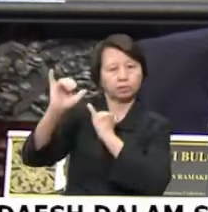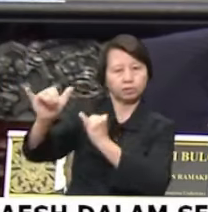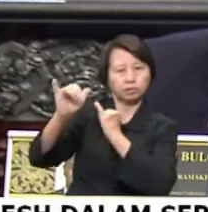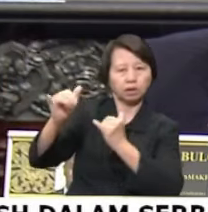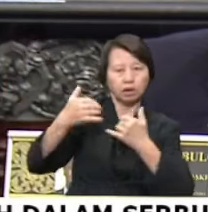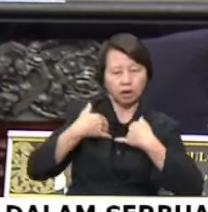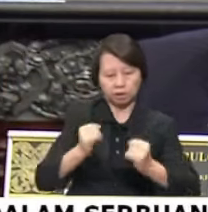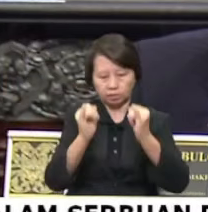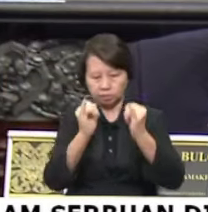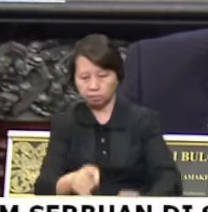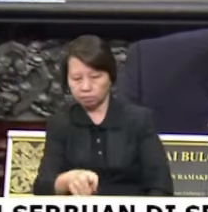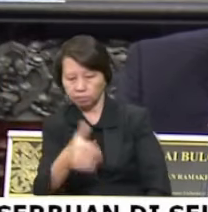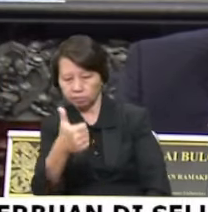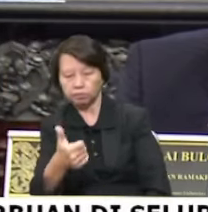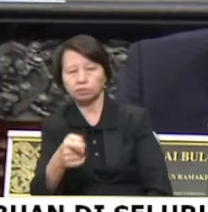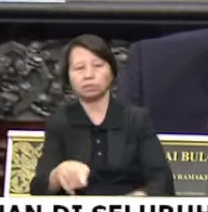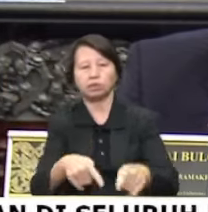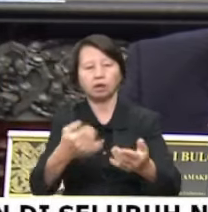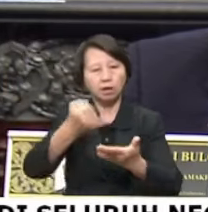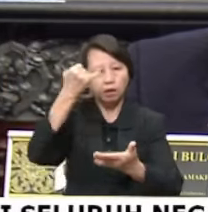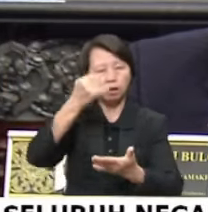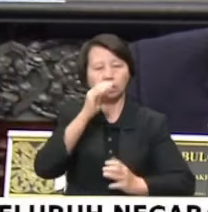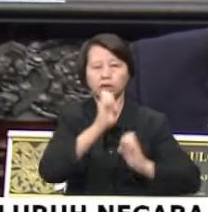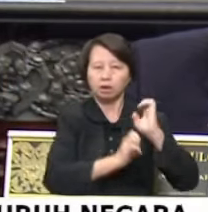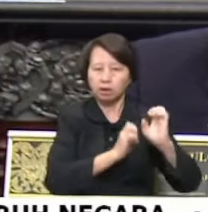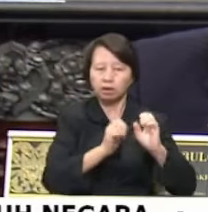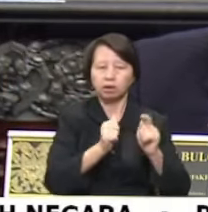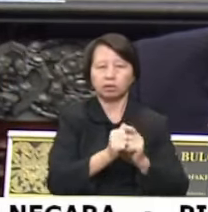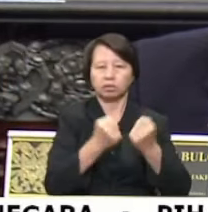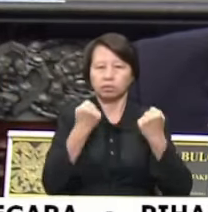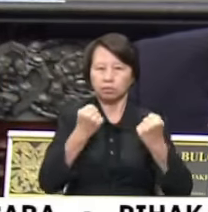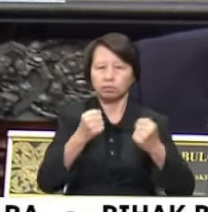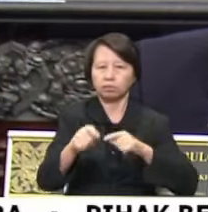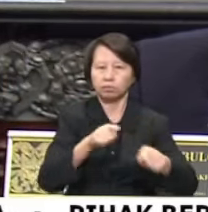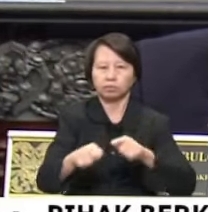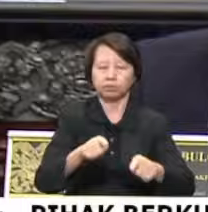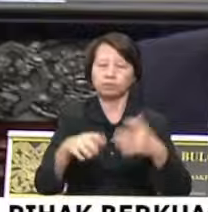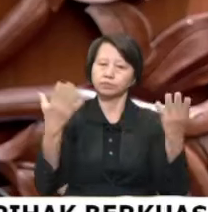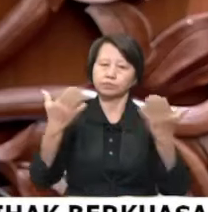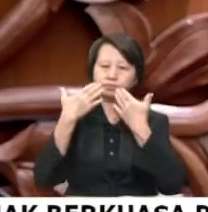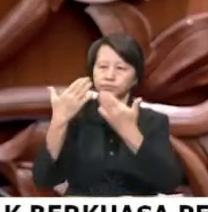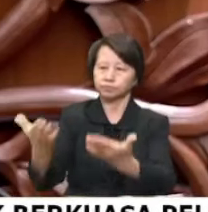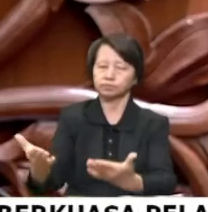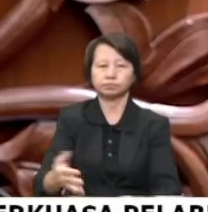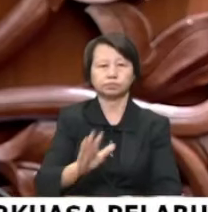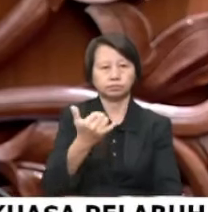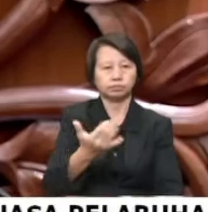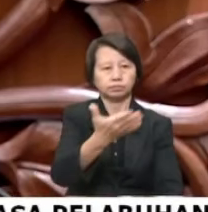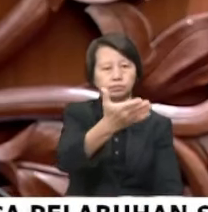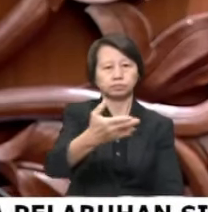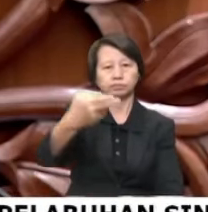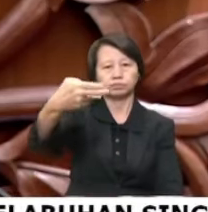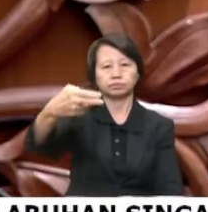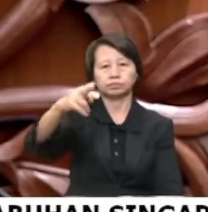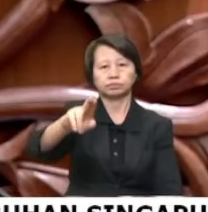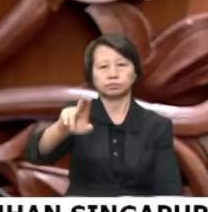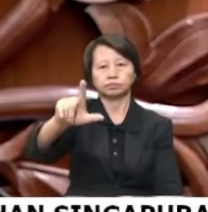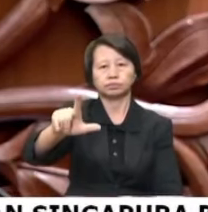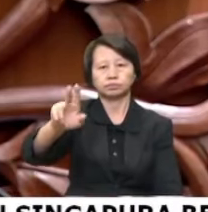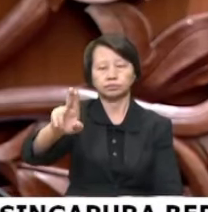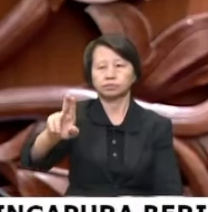melahirkan modal insan yang berilmu, beretika dan berdaya saing. Terima kasih. Hulu Langat. Terima